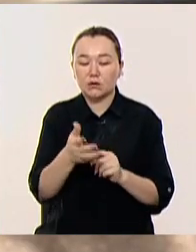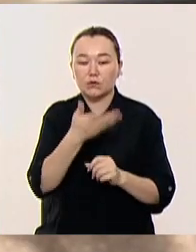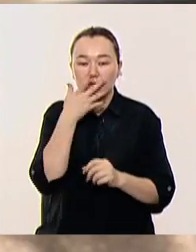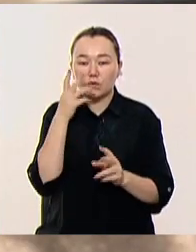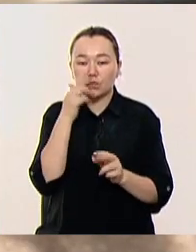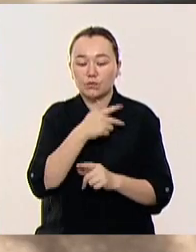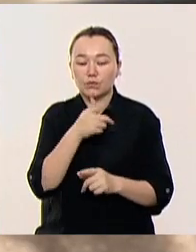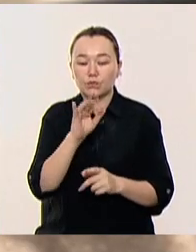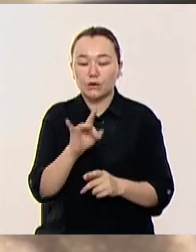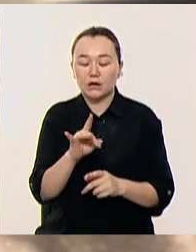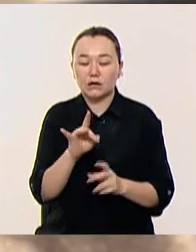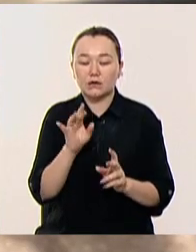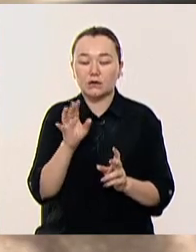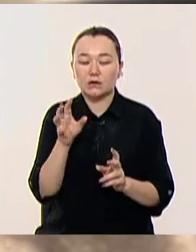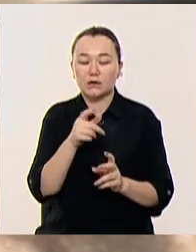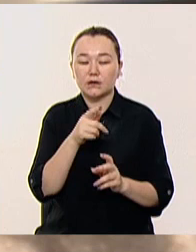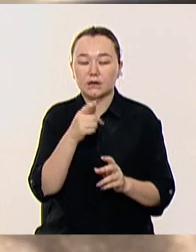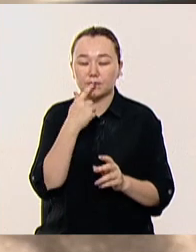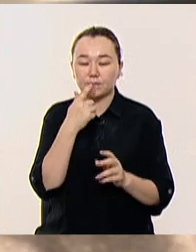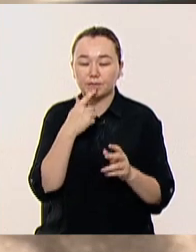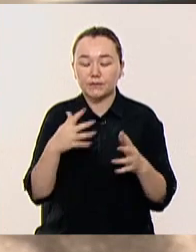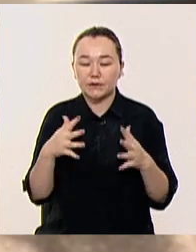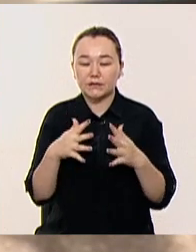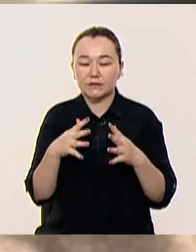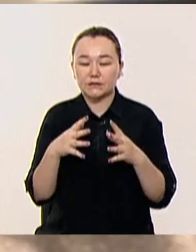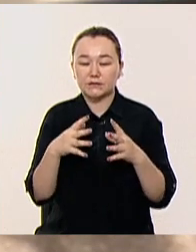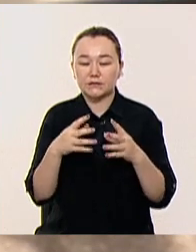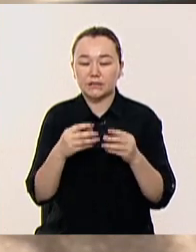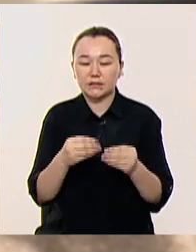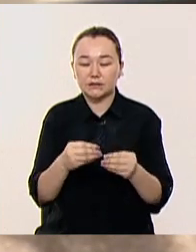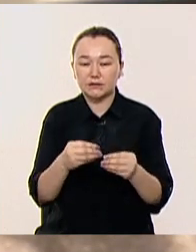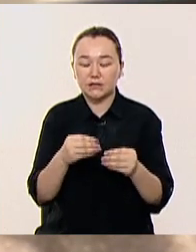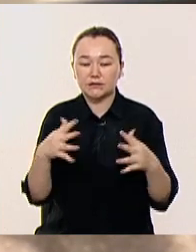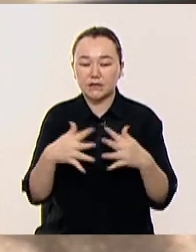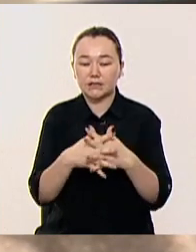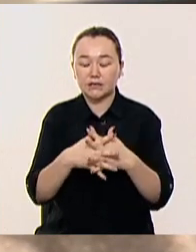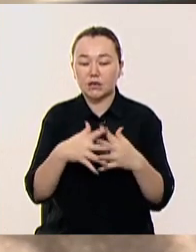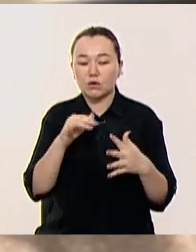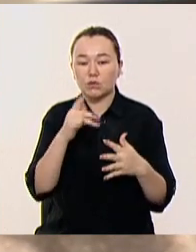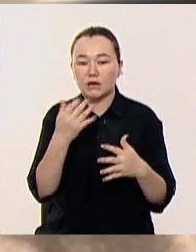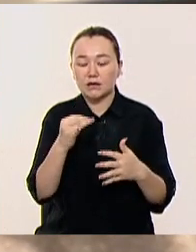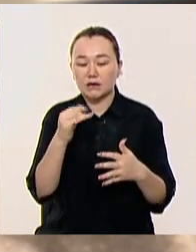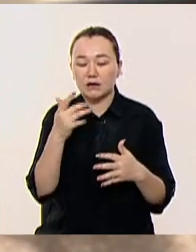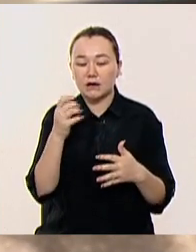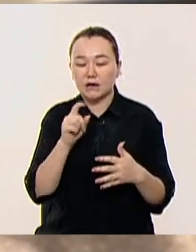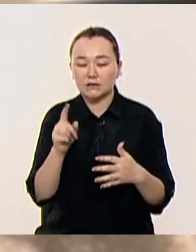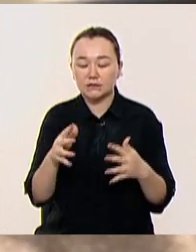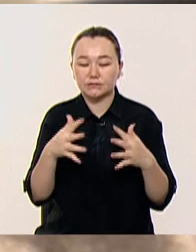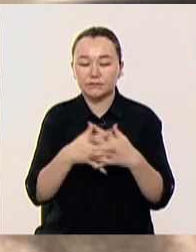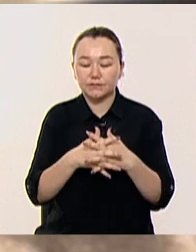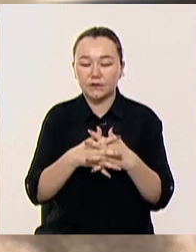газом гемоглобин соединяется угарным газом, образуется